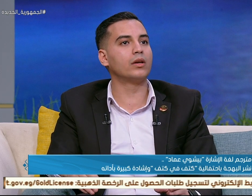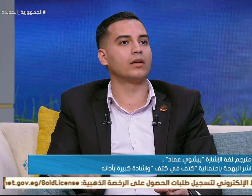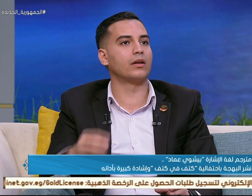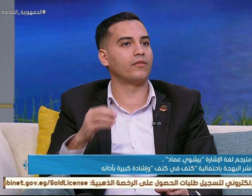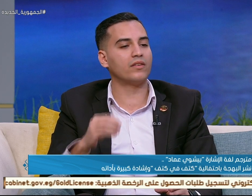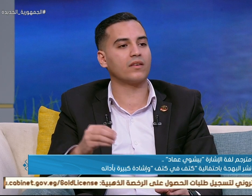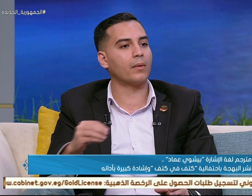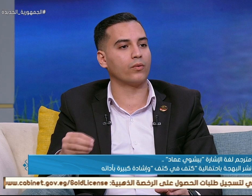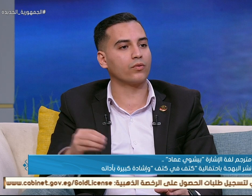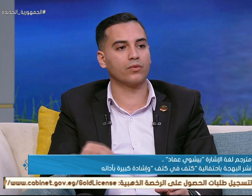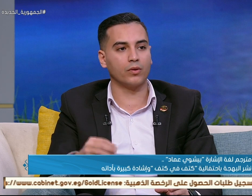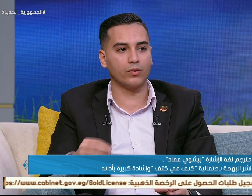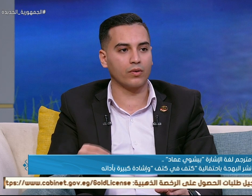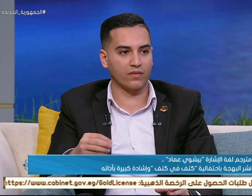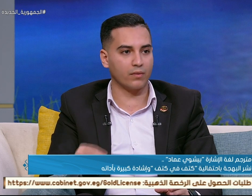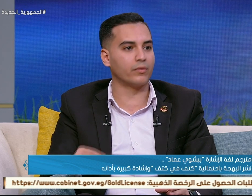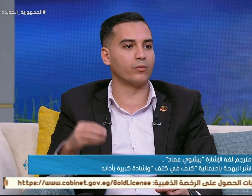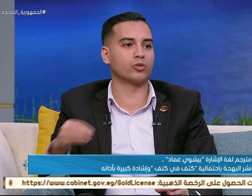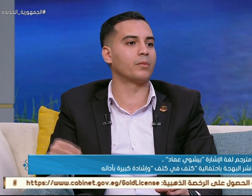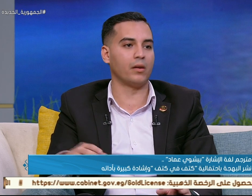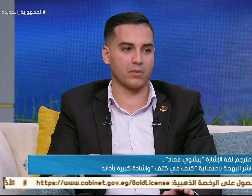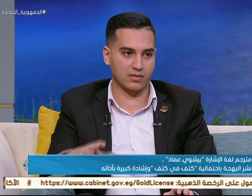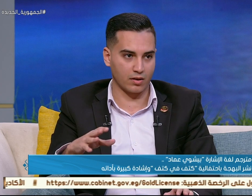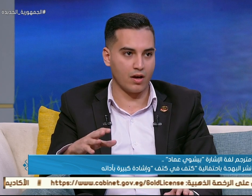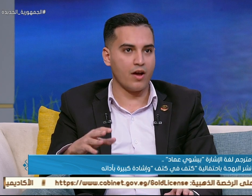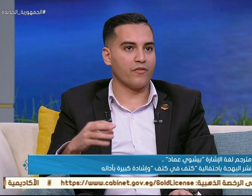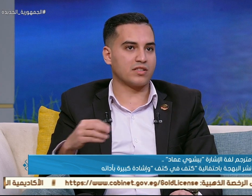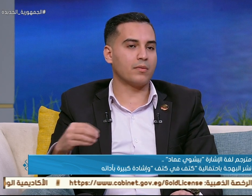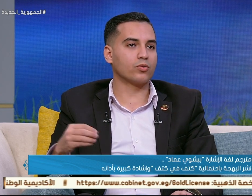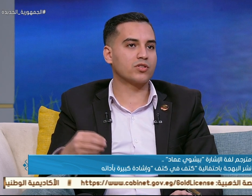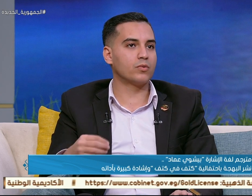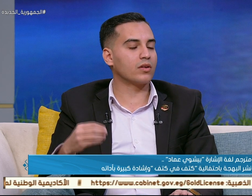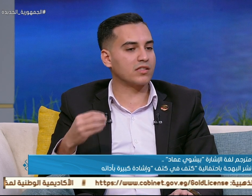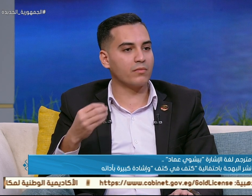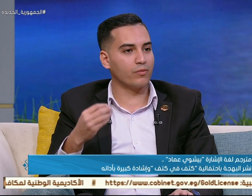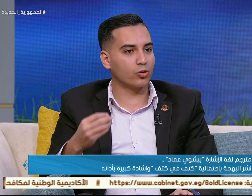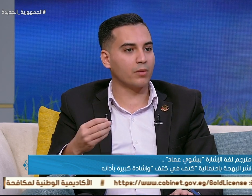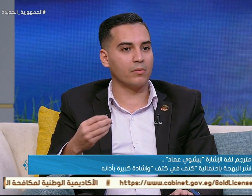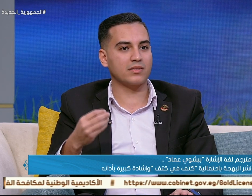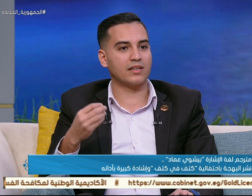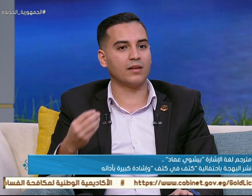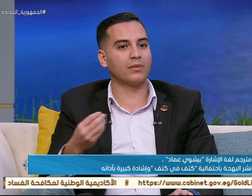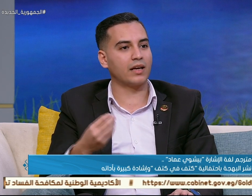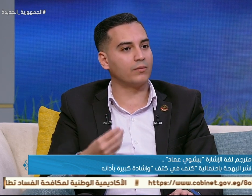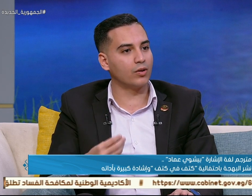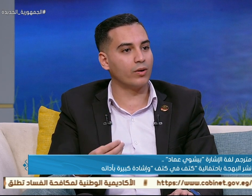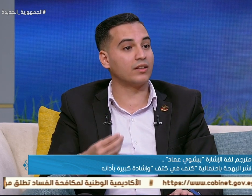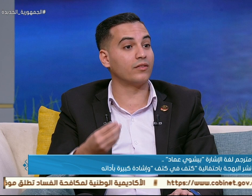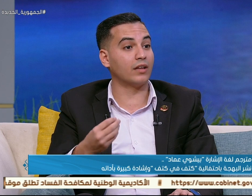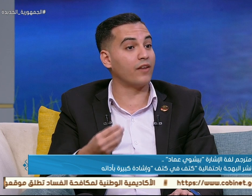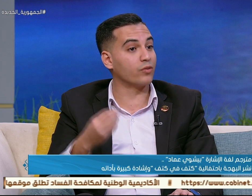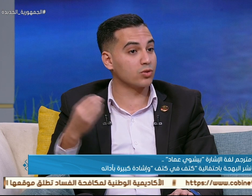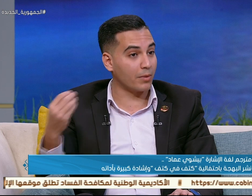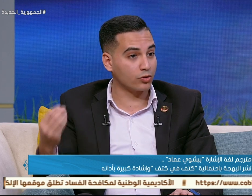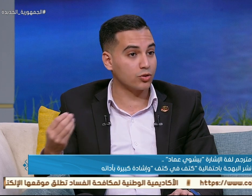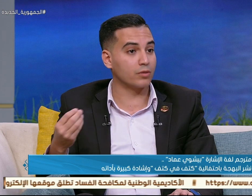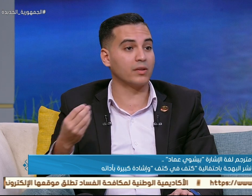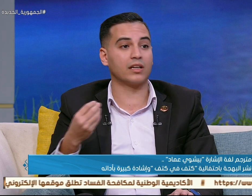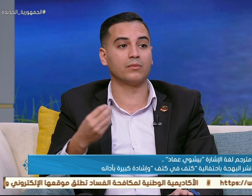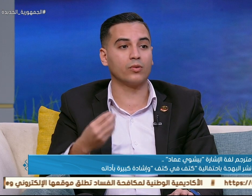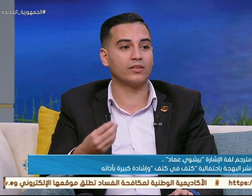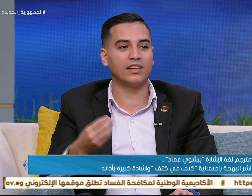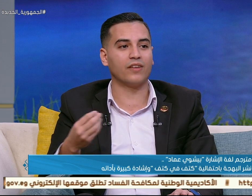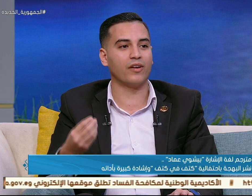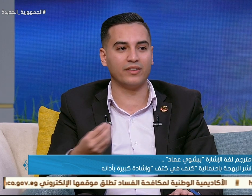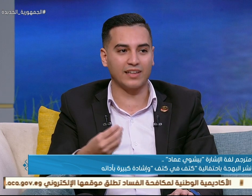التقرير بيقول ان في سبعه ونصف مليون اصمم في المجتمع المصري فالسبعه ونص مليون اصمم في المجتمع المصري احنا بنتكلم دلوقتي ده 2017